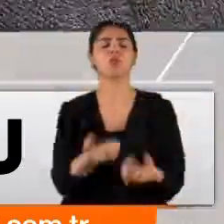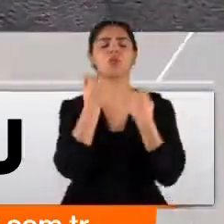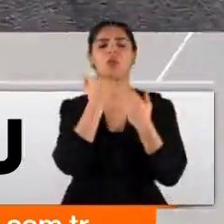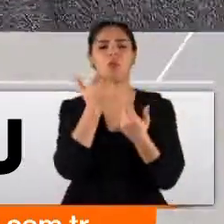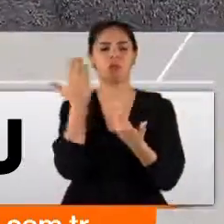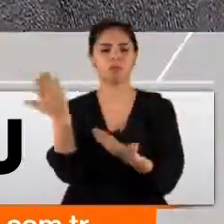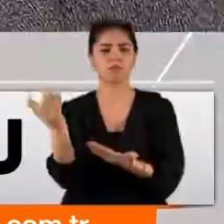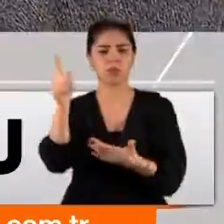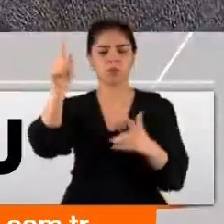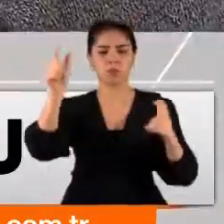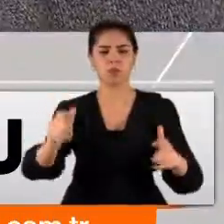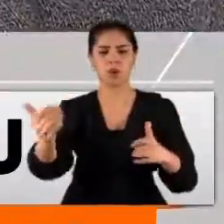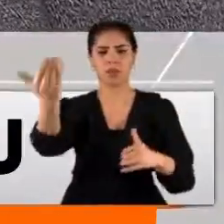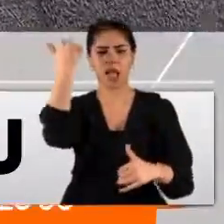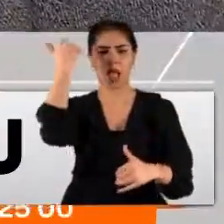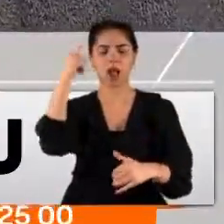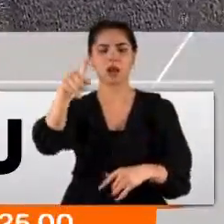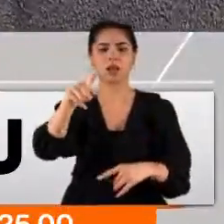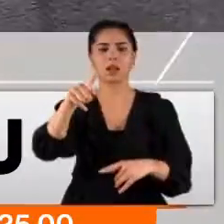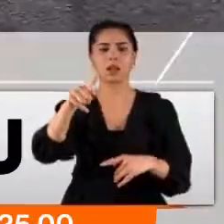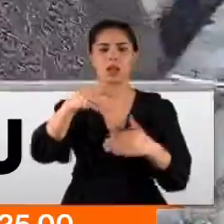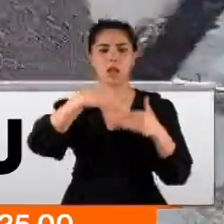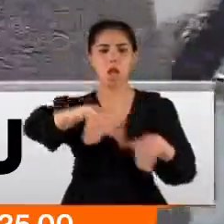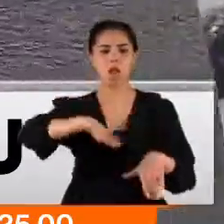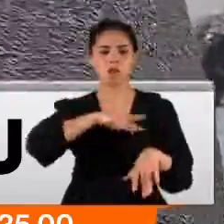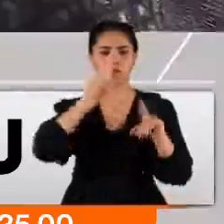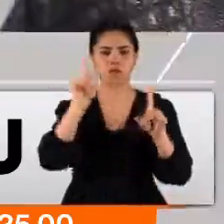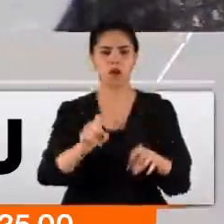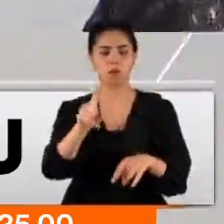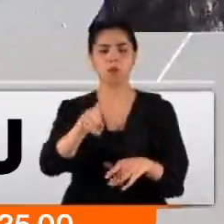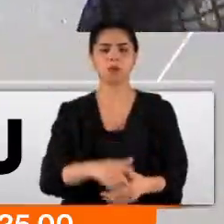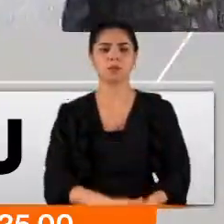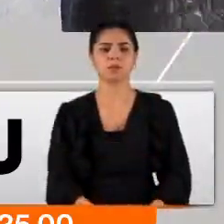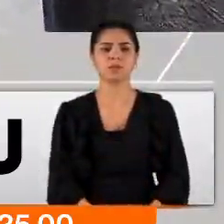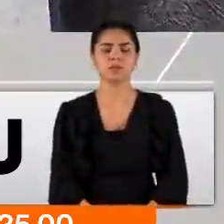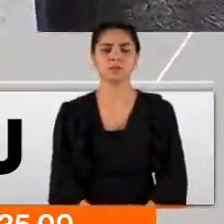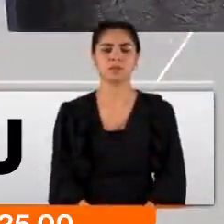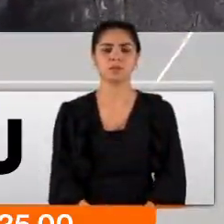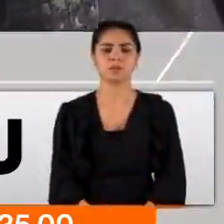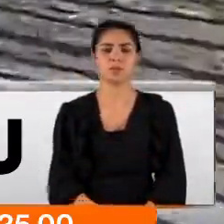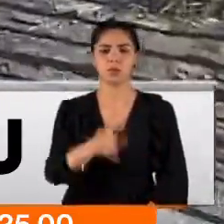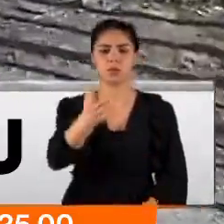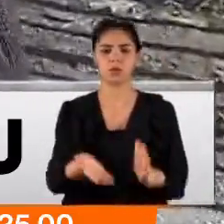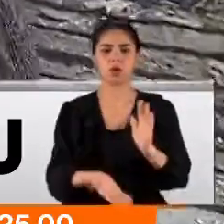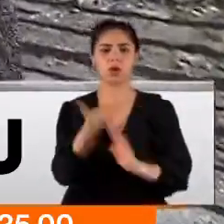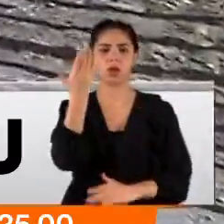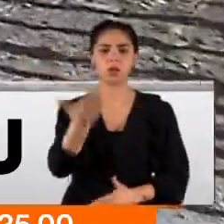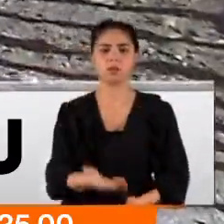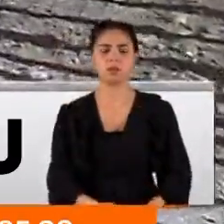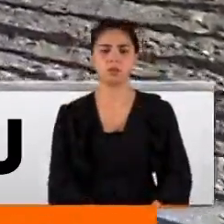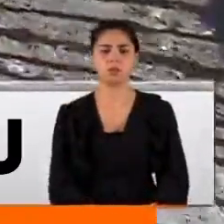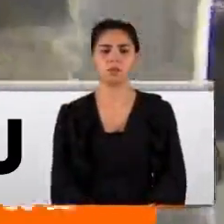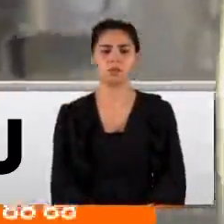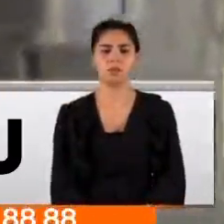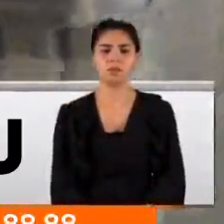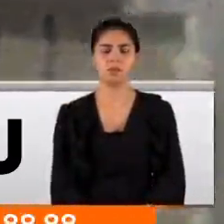koruyabildi. Bunda tampon darbe sönümleyici mi bu? Yok, bu normal. Hep neleri kaldırmışsınız? Sıtmayı